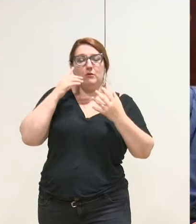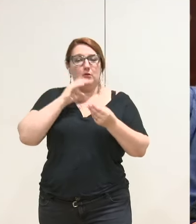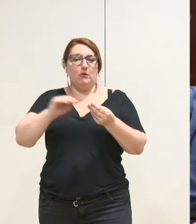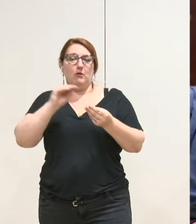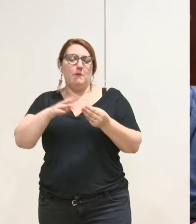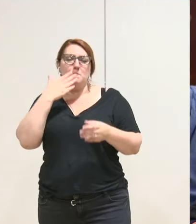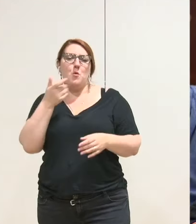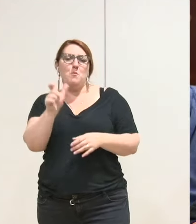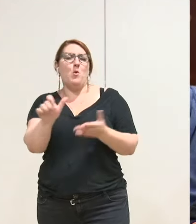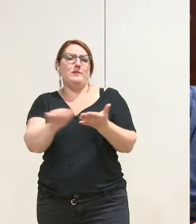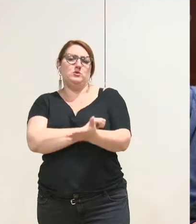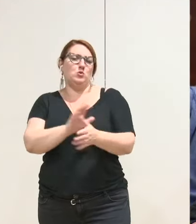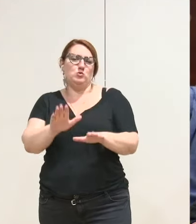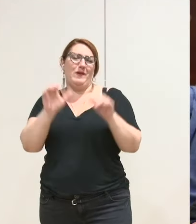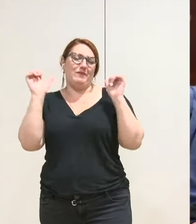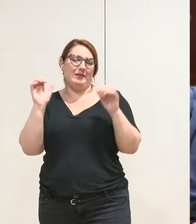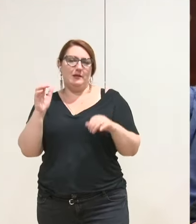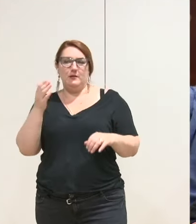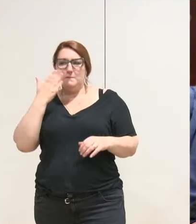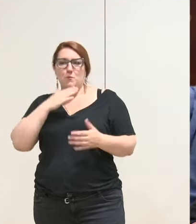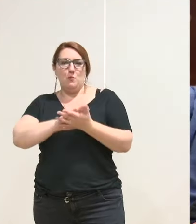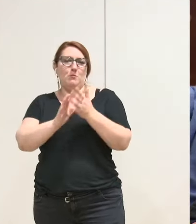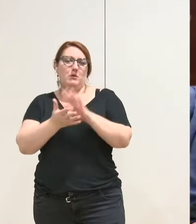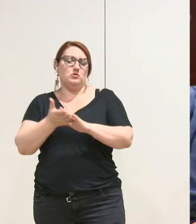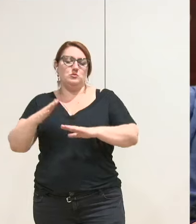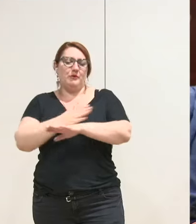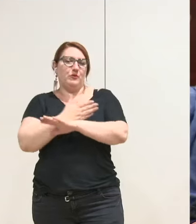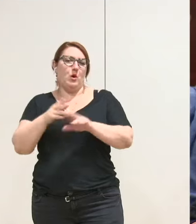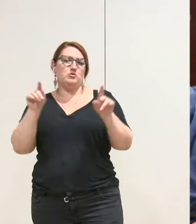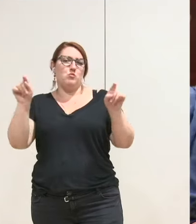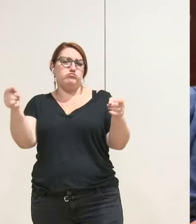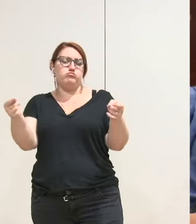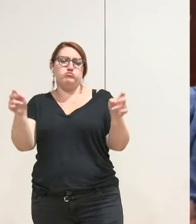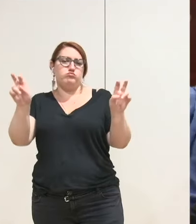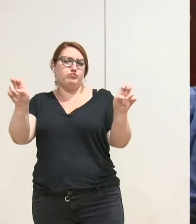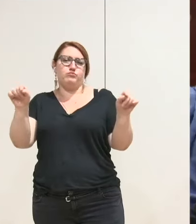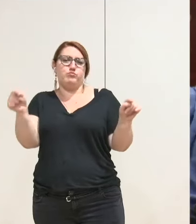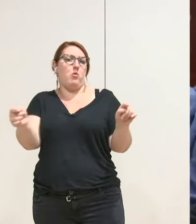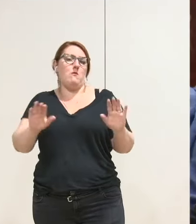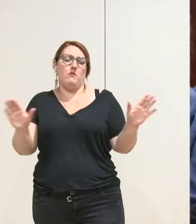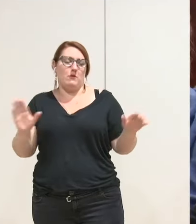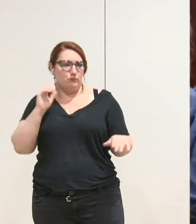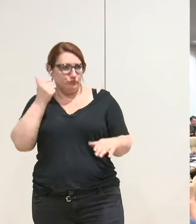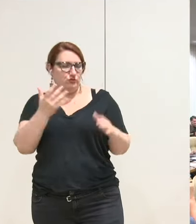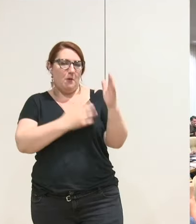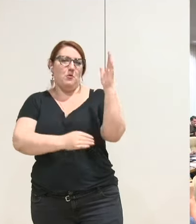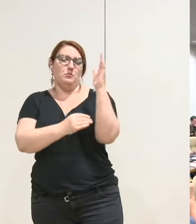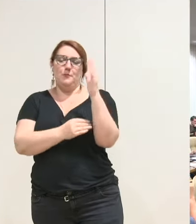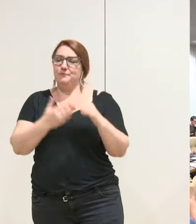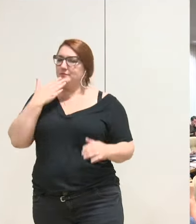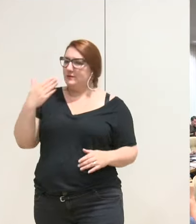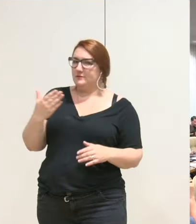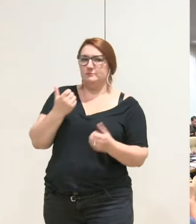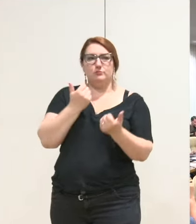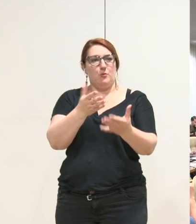tout de suite et de se limiter dans l'association de préfiguration voilà ce qui explique les amendements je mets cet